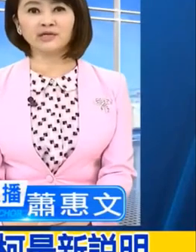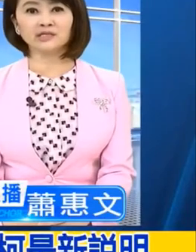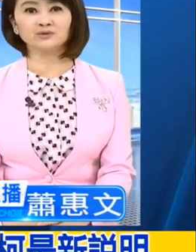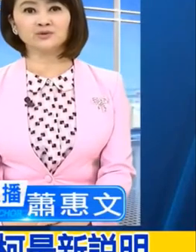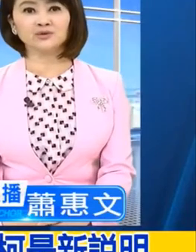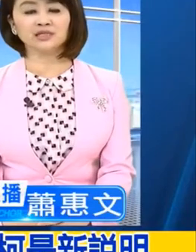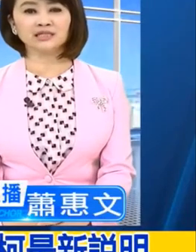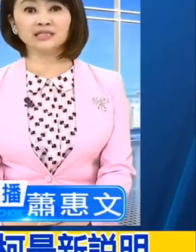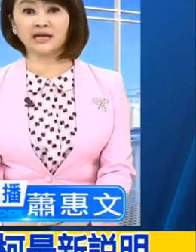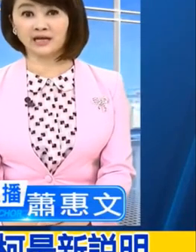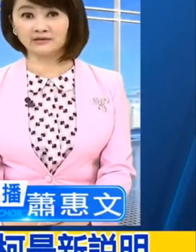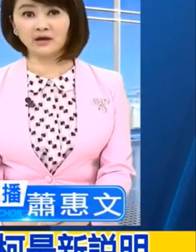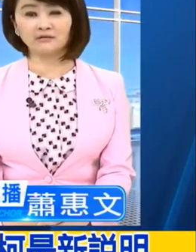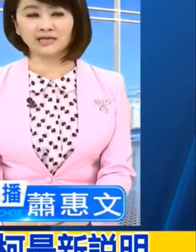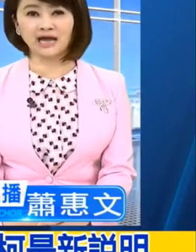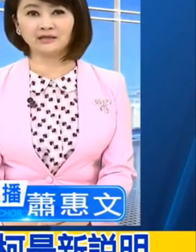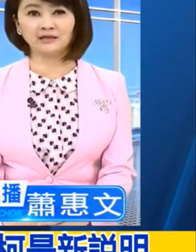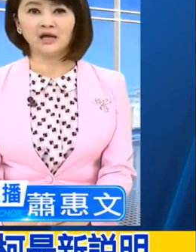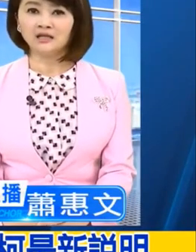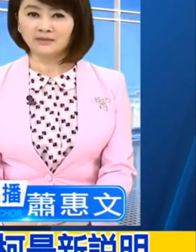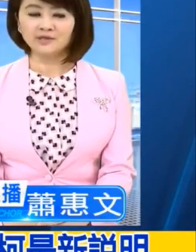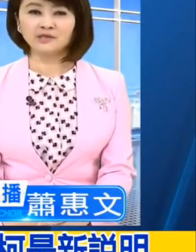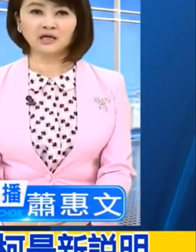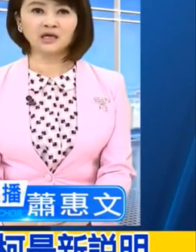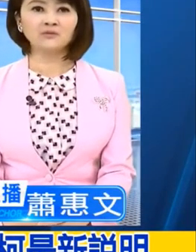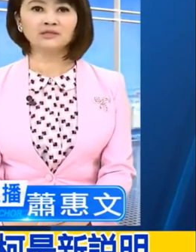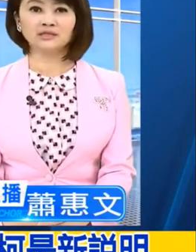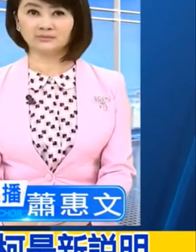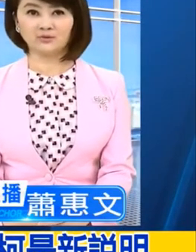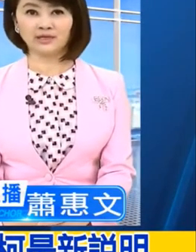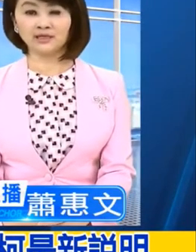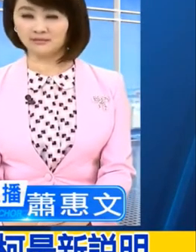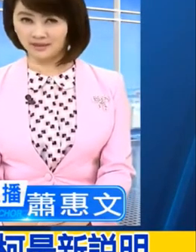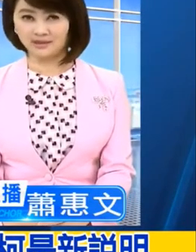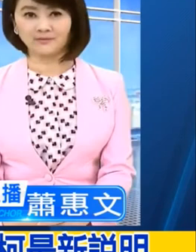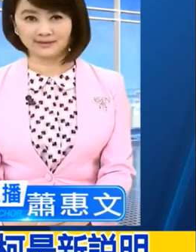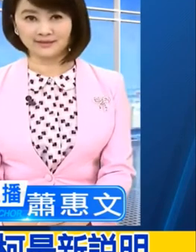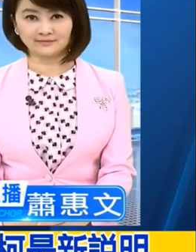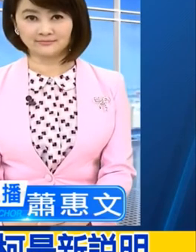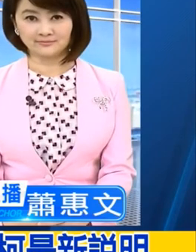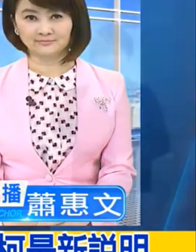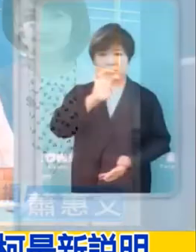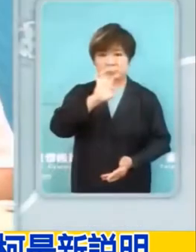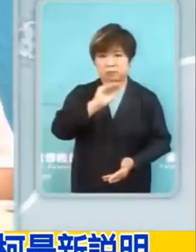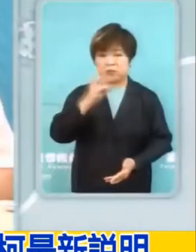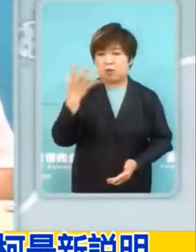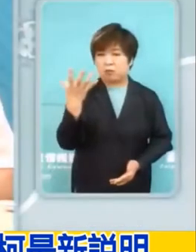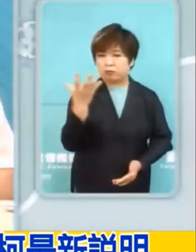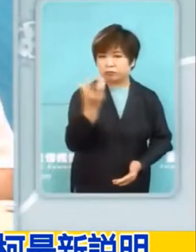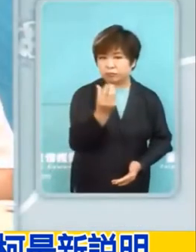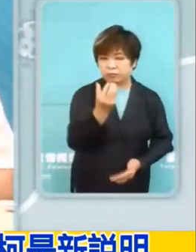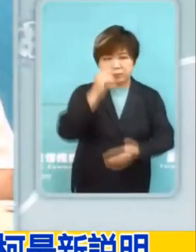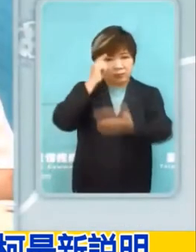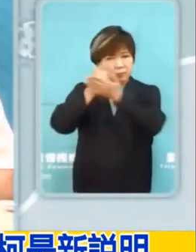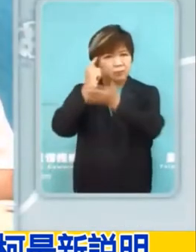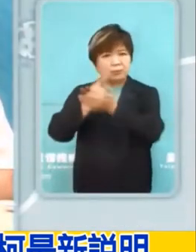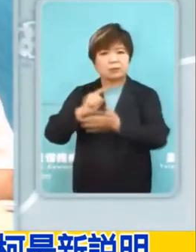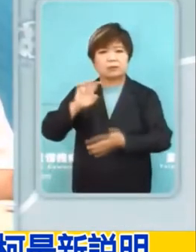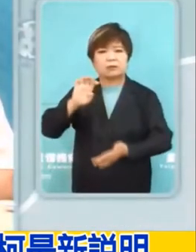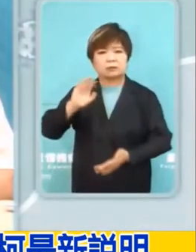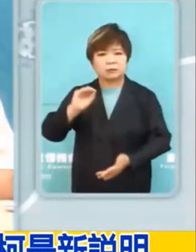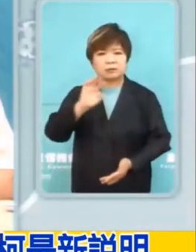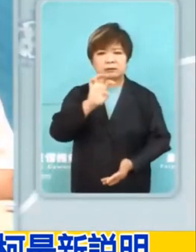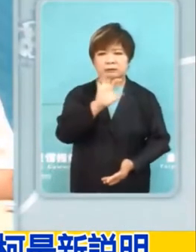台北市卫生局已经展开调查了，台北市长柯文哲怎么回应？带您关心。 那每天四十万其实也不